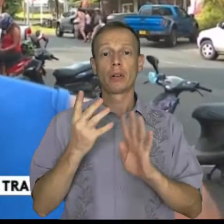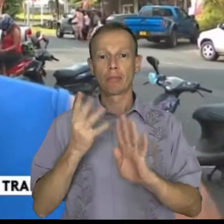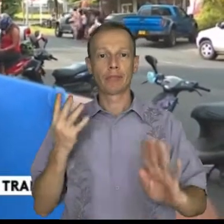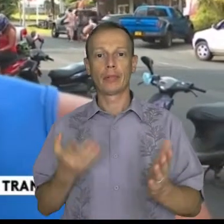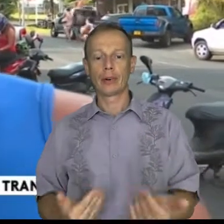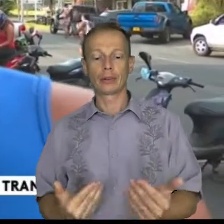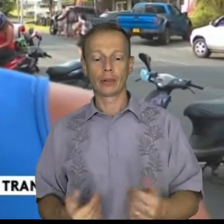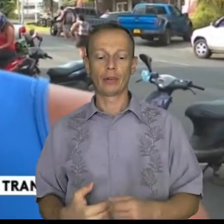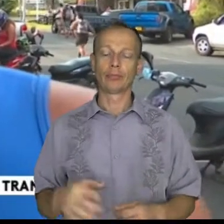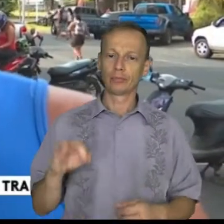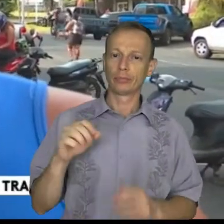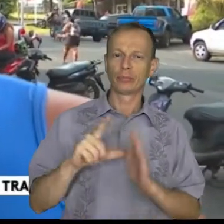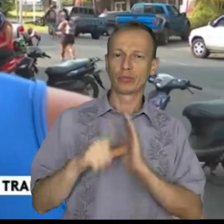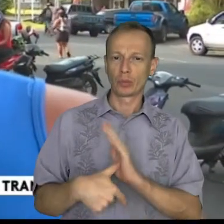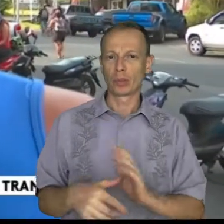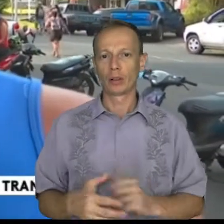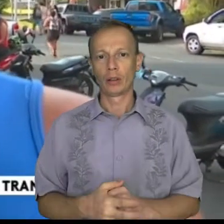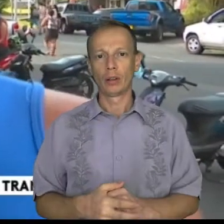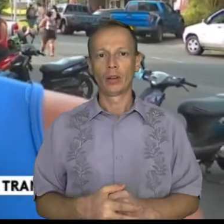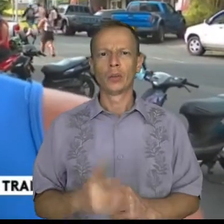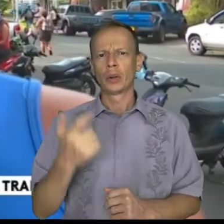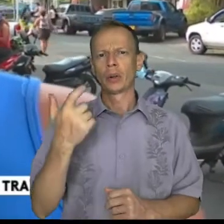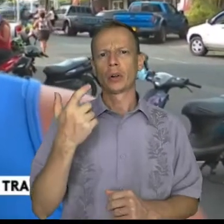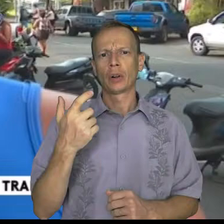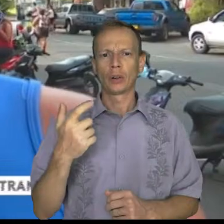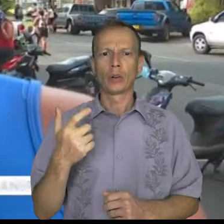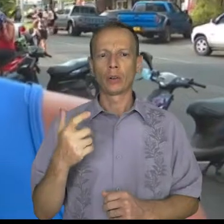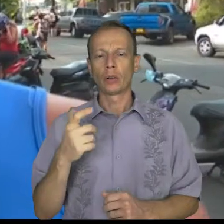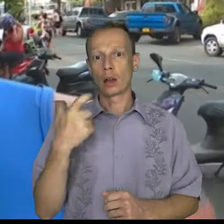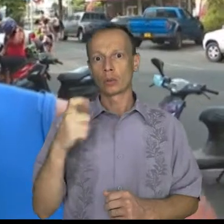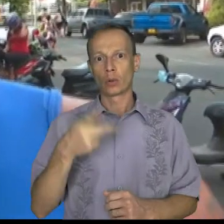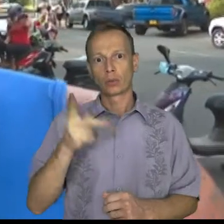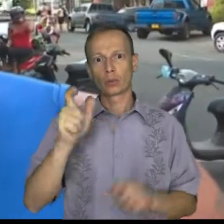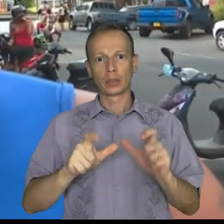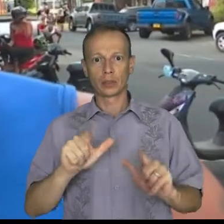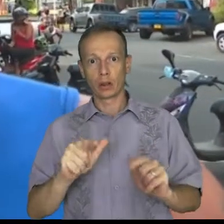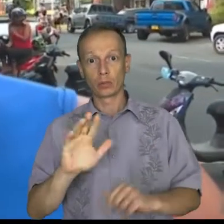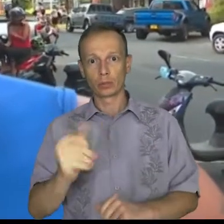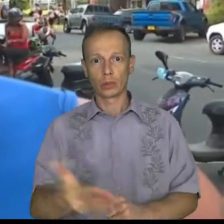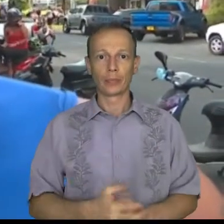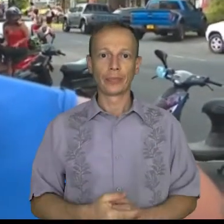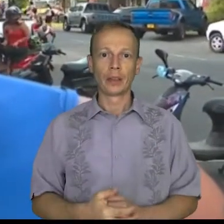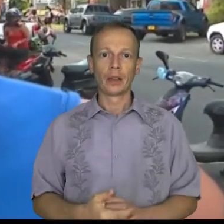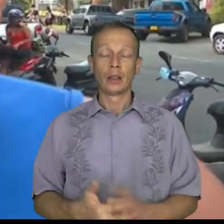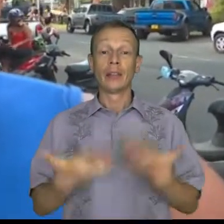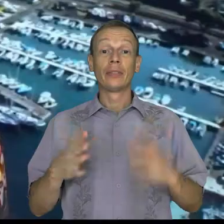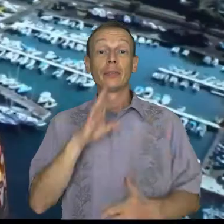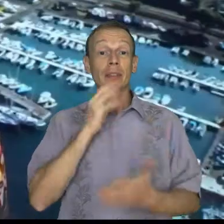Ouais, une demi-heure. Je pense une demi-heure. Une demi-heure que tu fais la queue? Voilà, ouais. Plus de 200 je